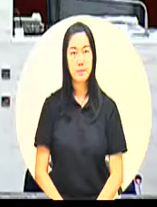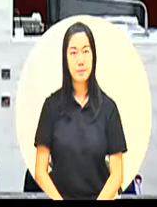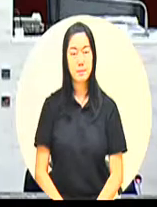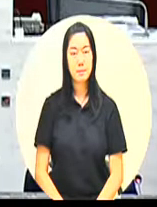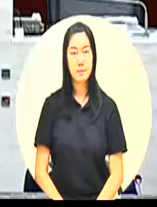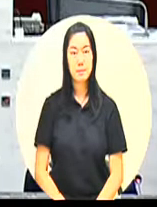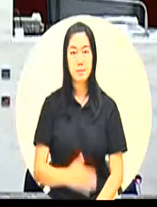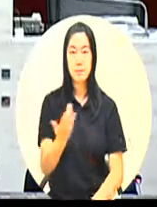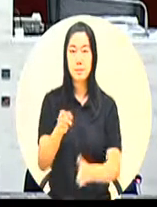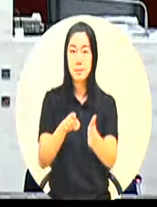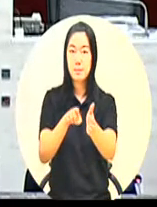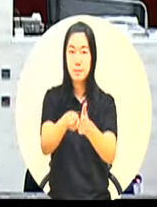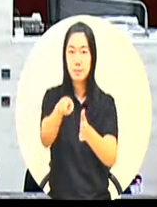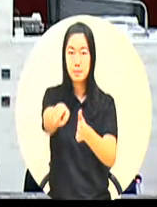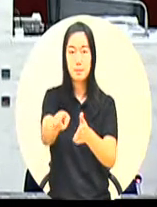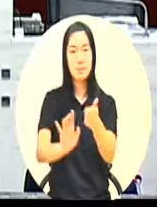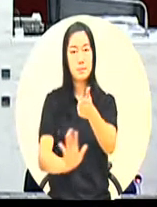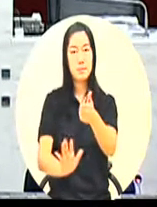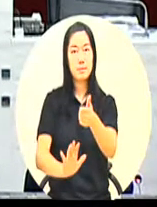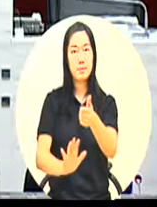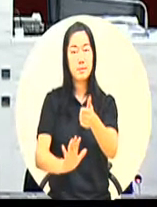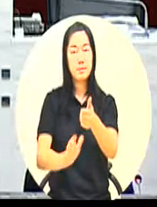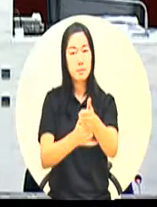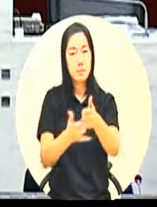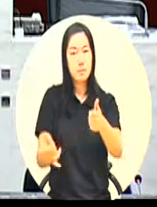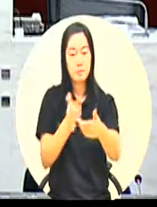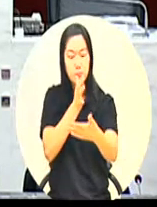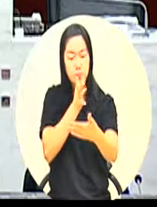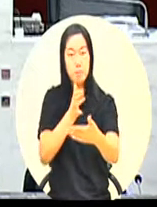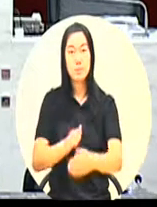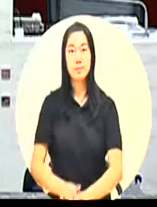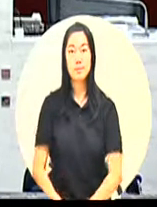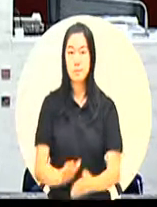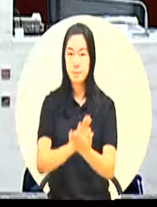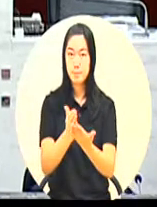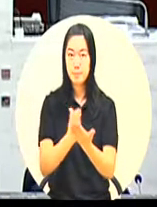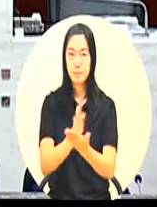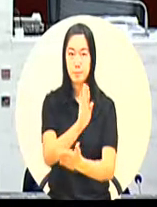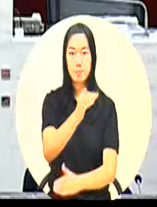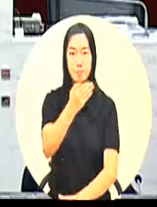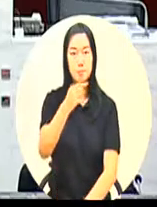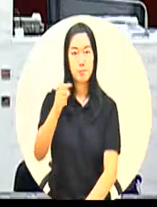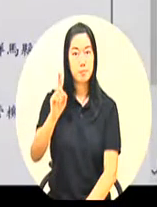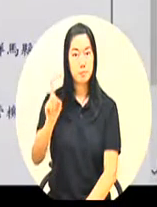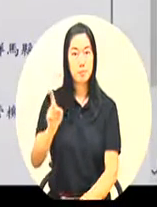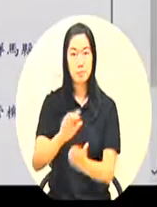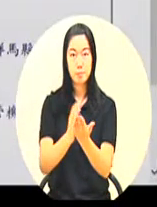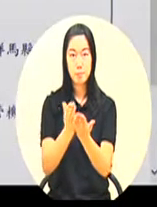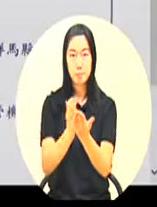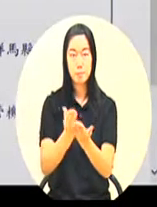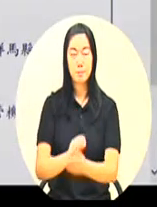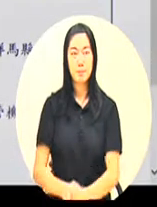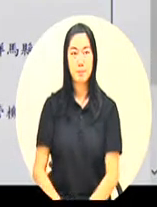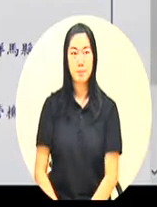请专门委员宣读。 请看 B9 之一册。